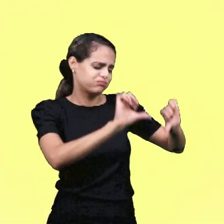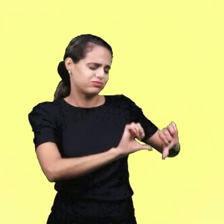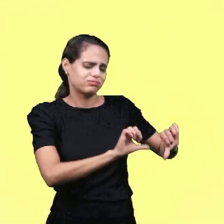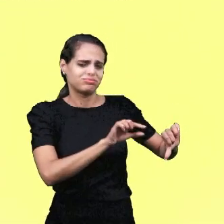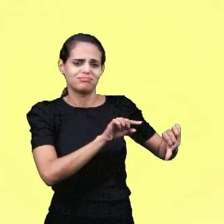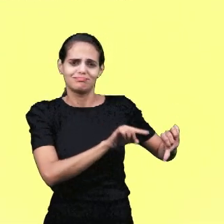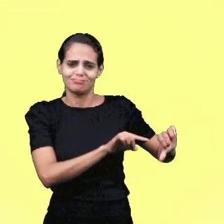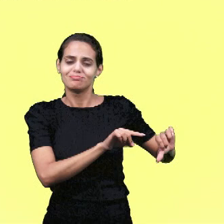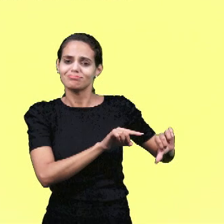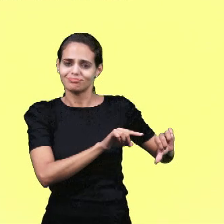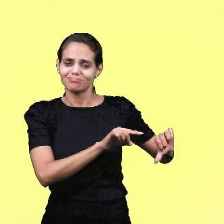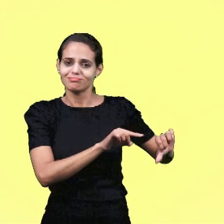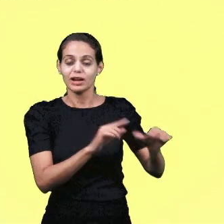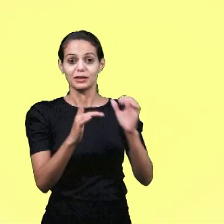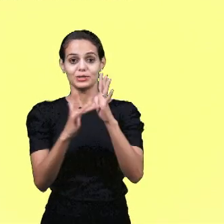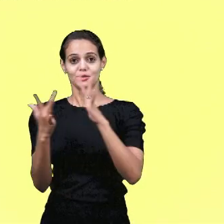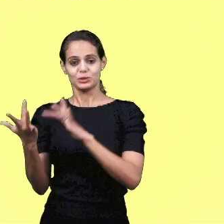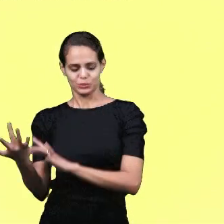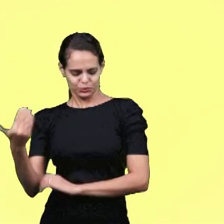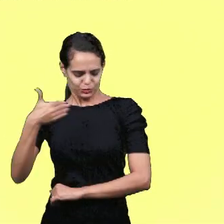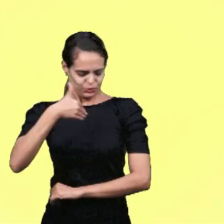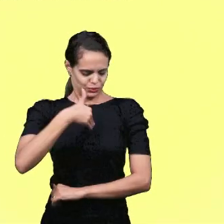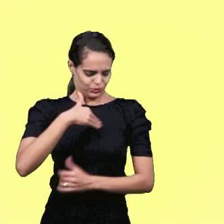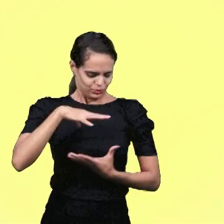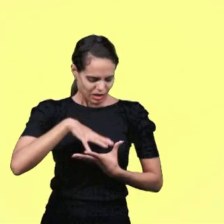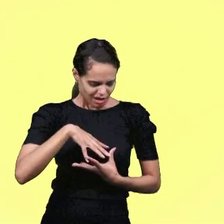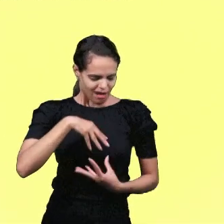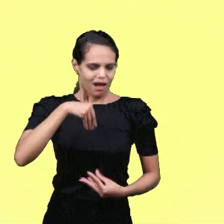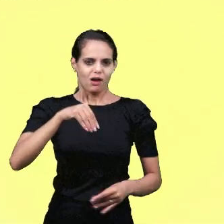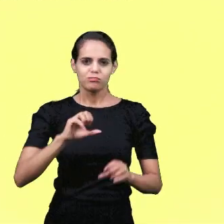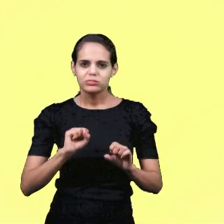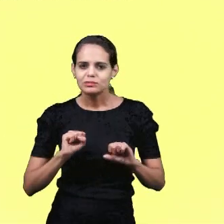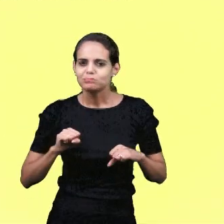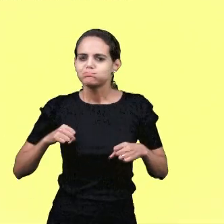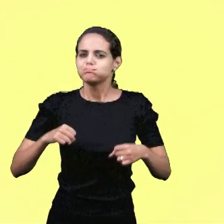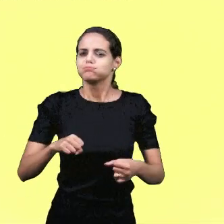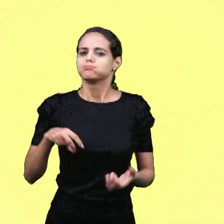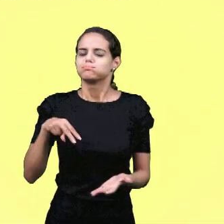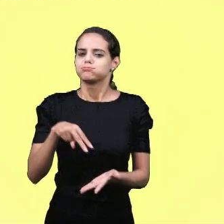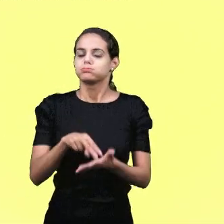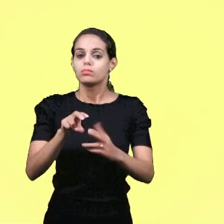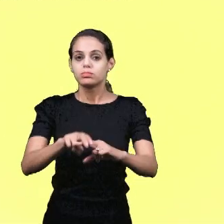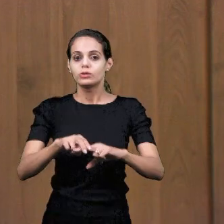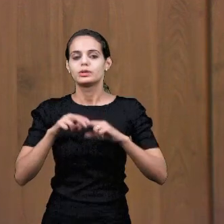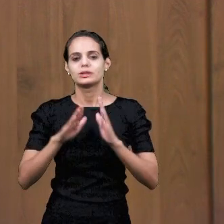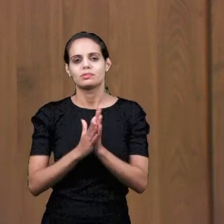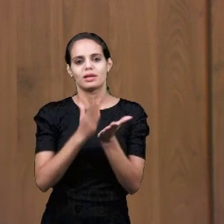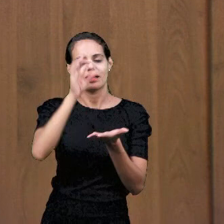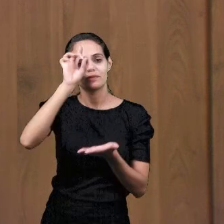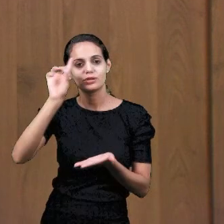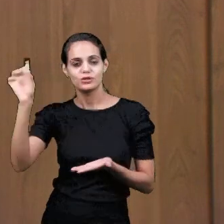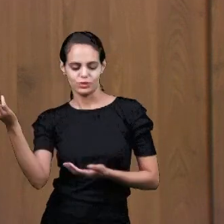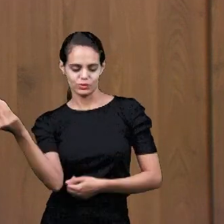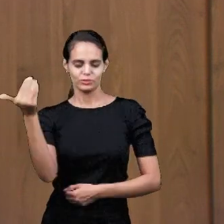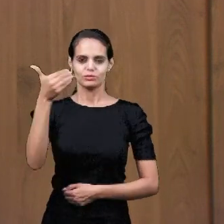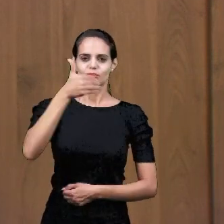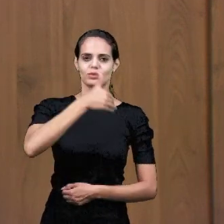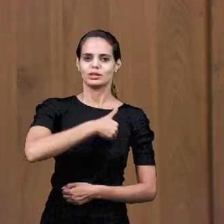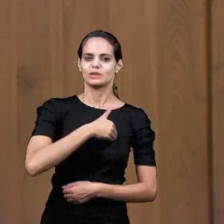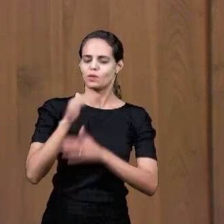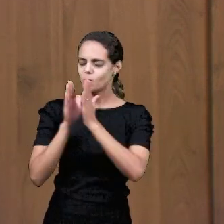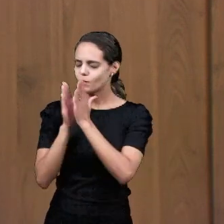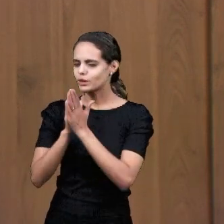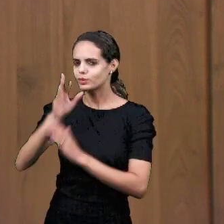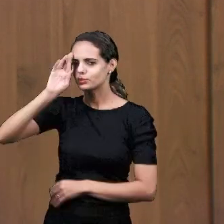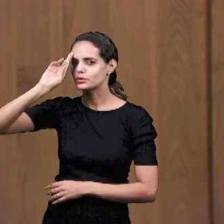à la soif de notre âme. C'est pour cela que nous avons besoin d'être nourris de la parole de Dieu en cherchant le Seigneur afin d'être fortifiés dans